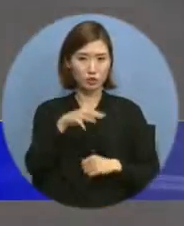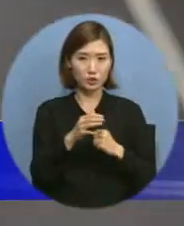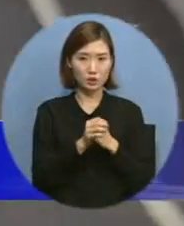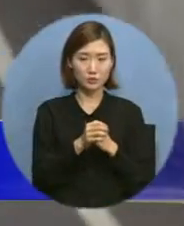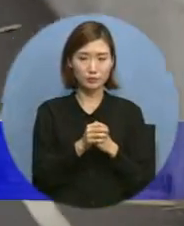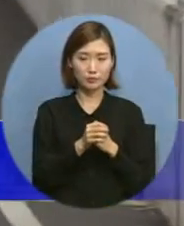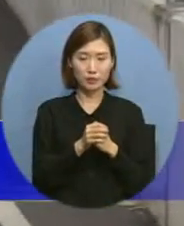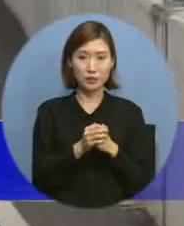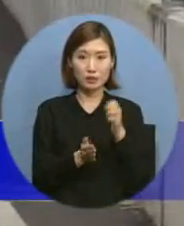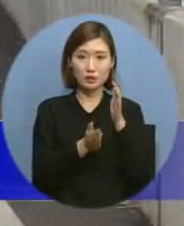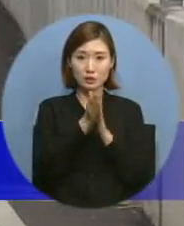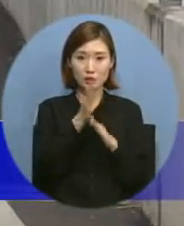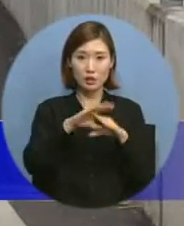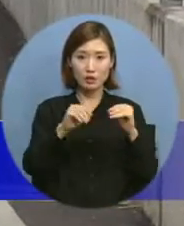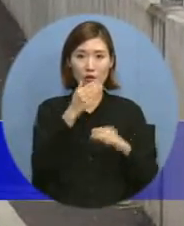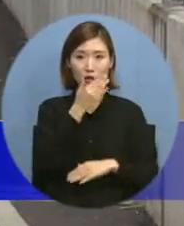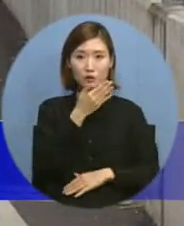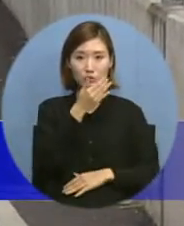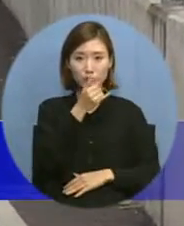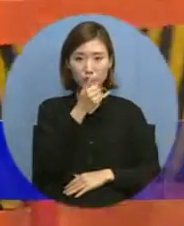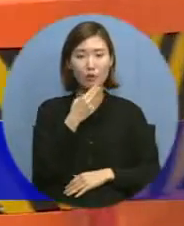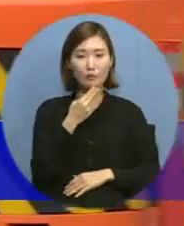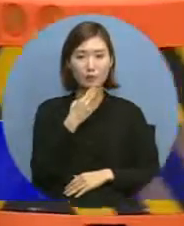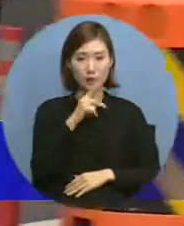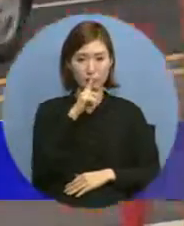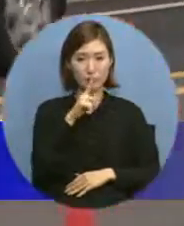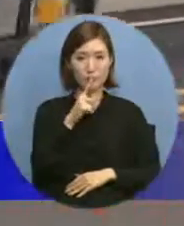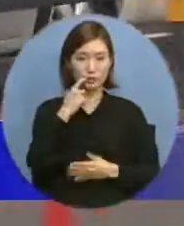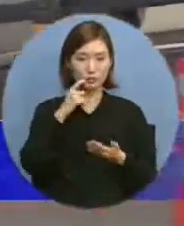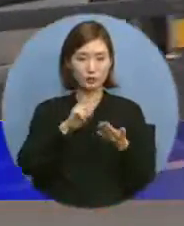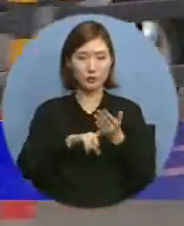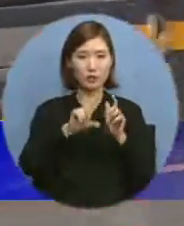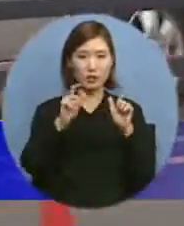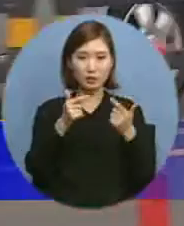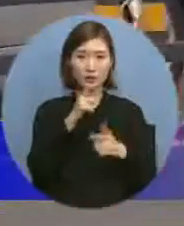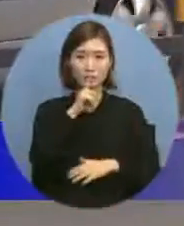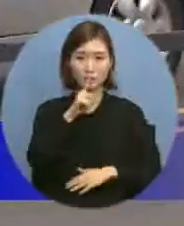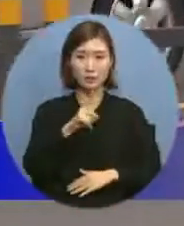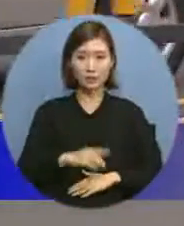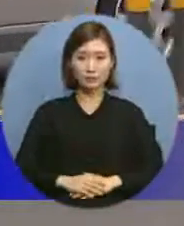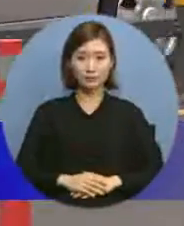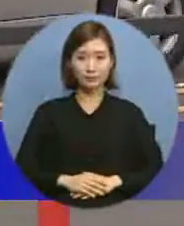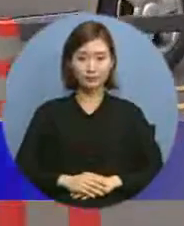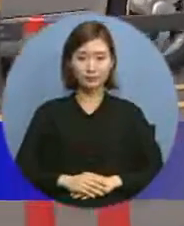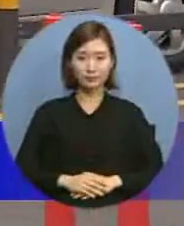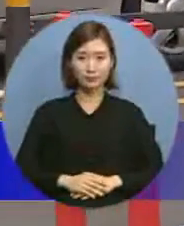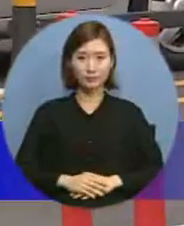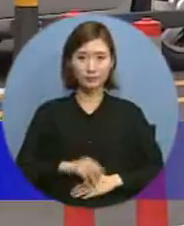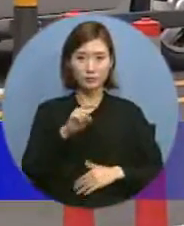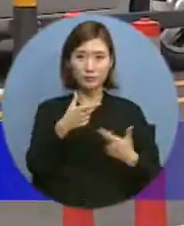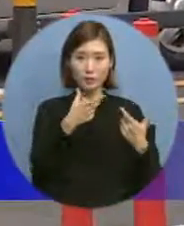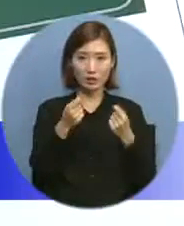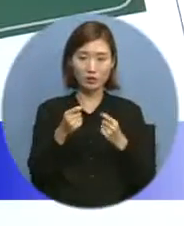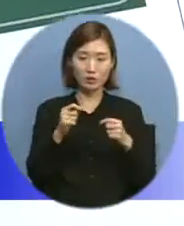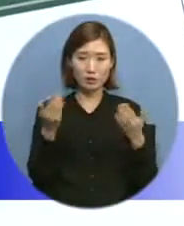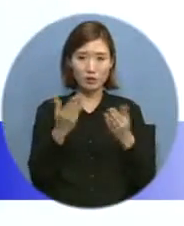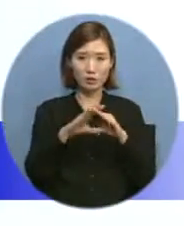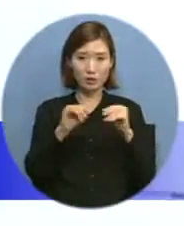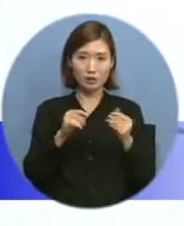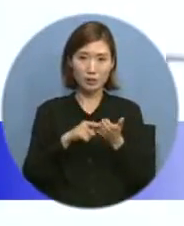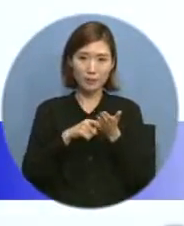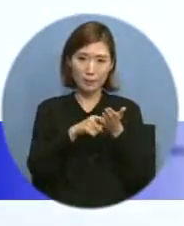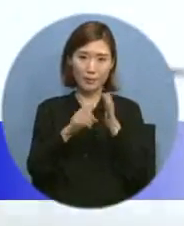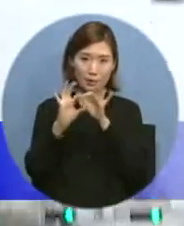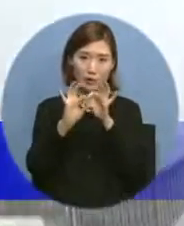소관상 시가 처리할 수 있는 것이 아니라는 점을 들며 쉽지 않다는 입장을 내비쳤습니다. 다만 이와 같은 민원이 계속